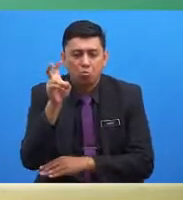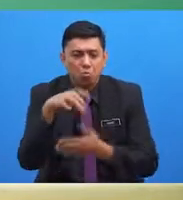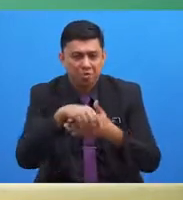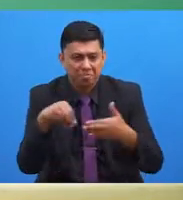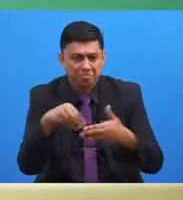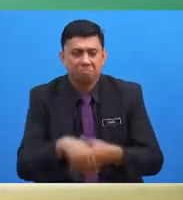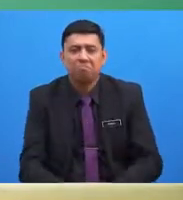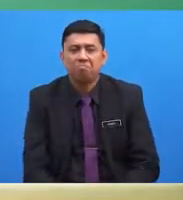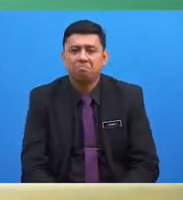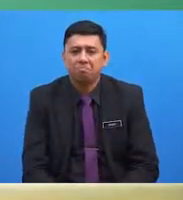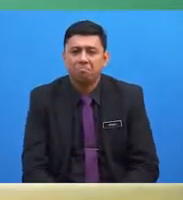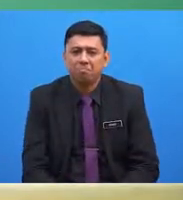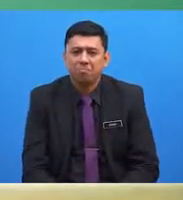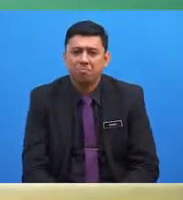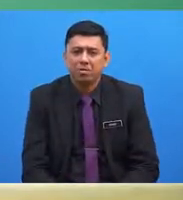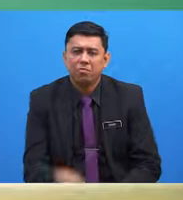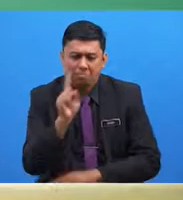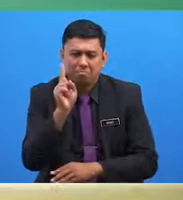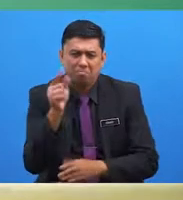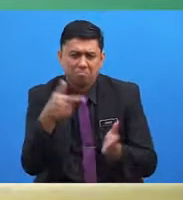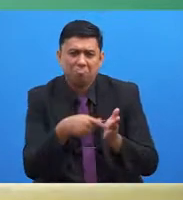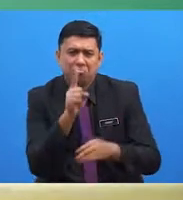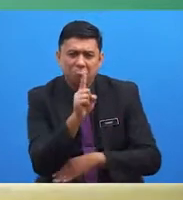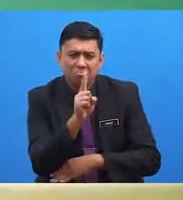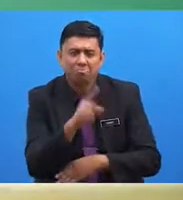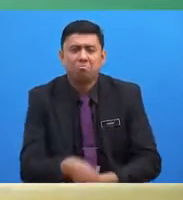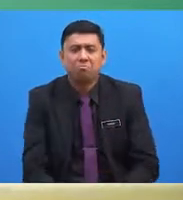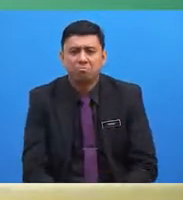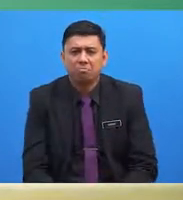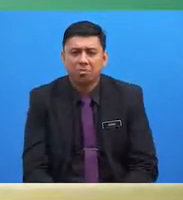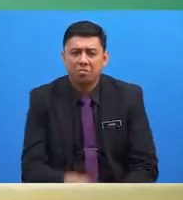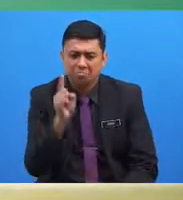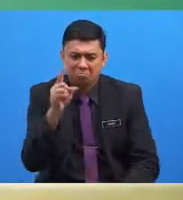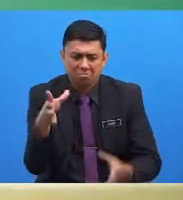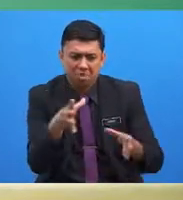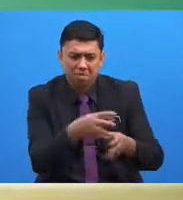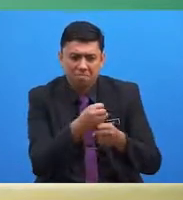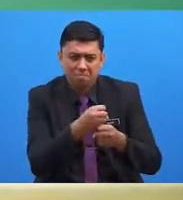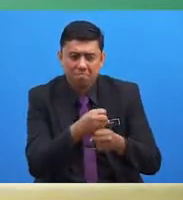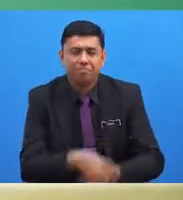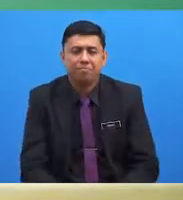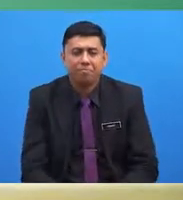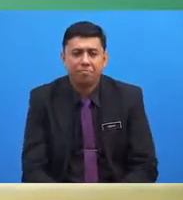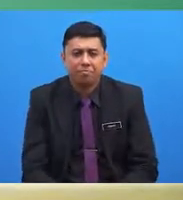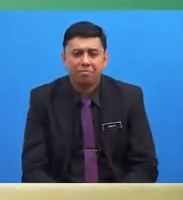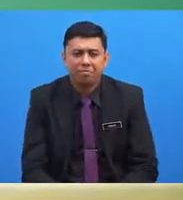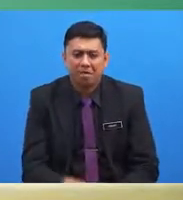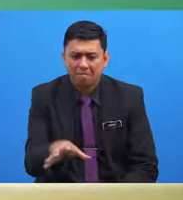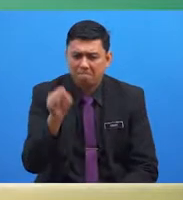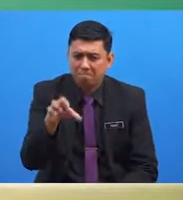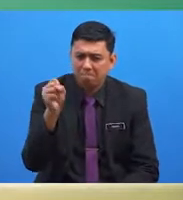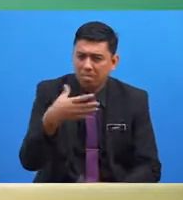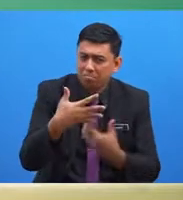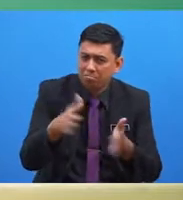Bagus. Mana lagi satu? Aku punya share, aku dah kebas. Wah, cekap kau siang-siang kau kebas ya. Dengan